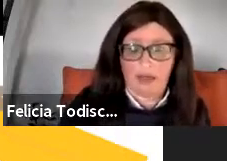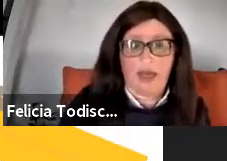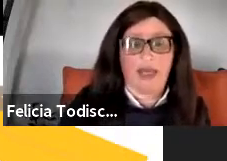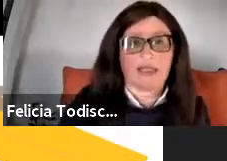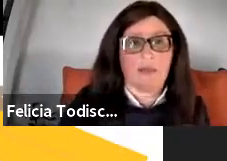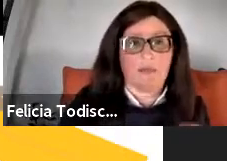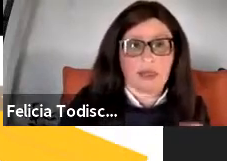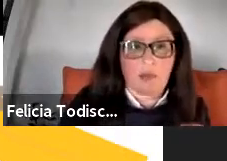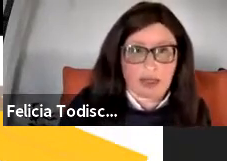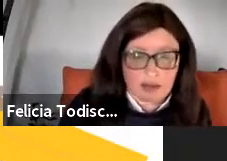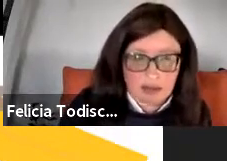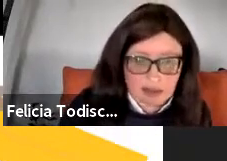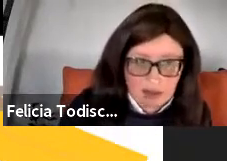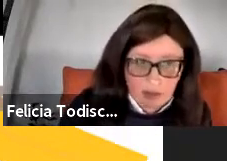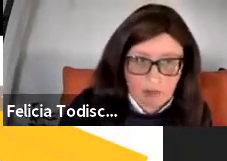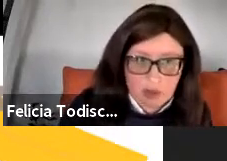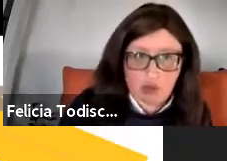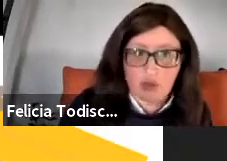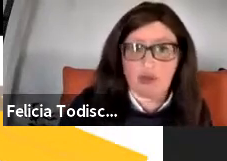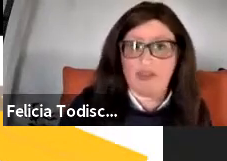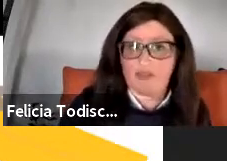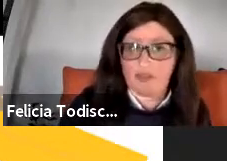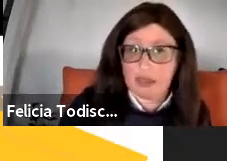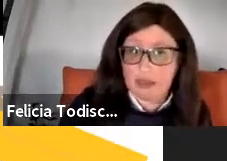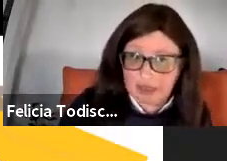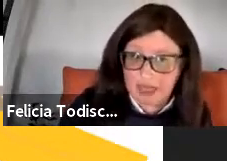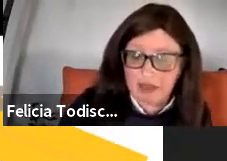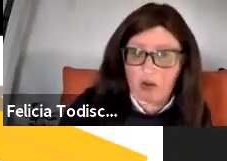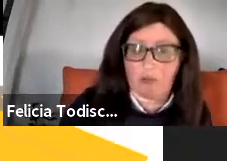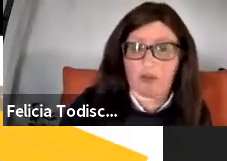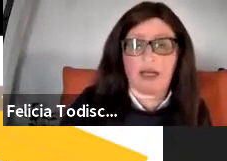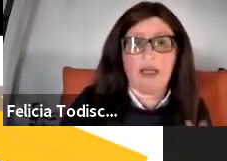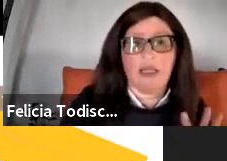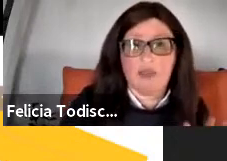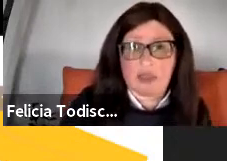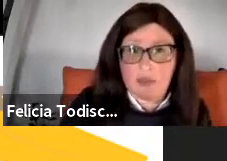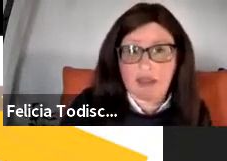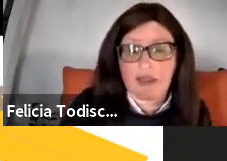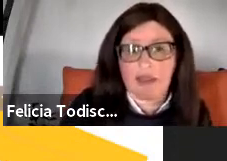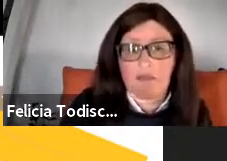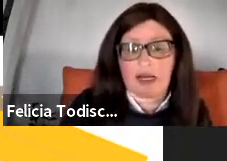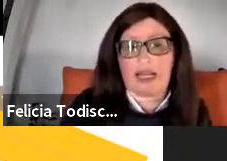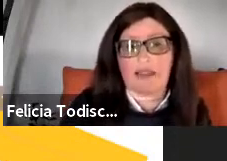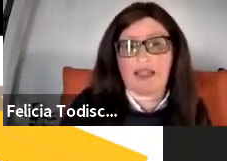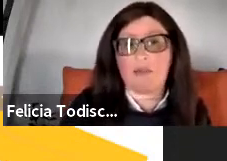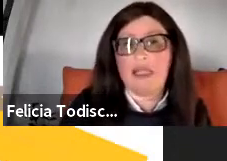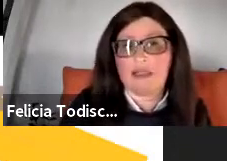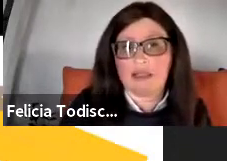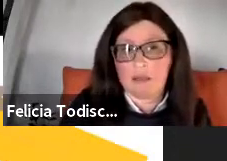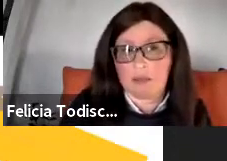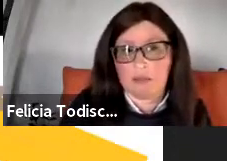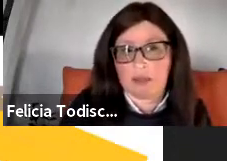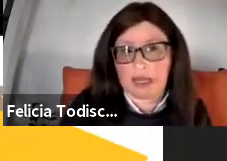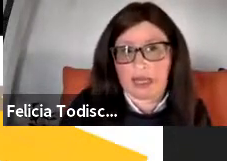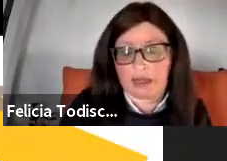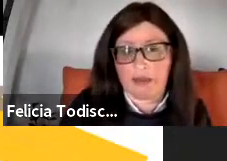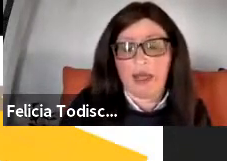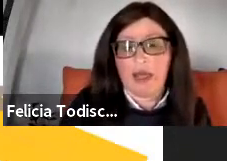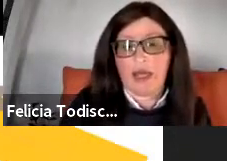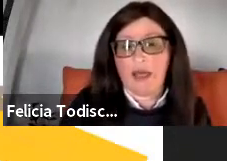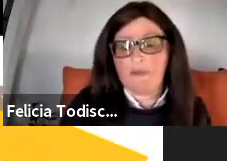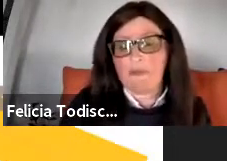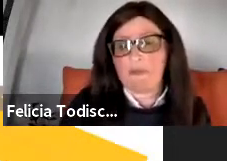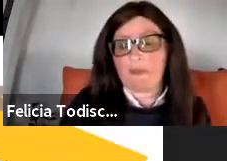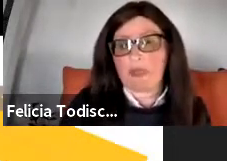l'opera. E se ho bisogno di guardare l'opera, devi smettere di parlare, darmi il tempo di